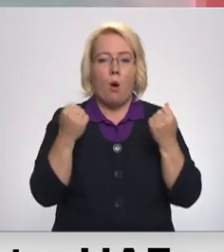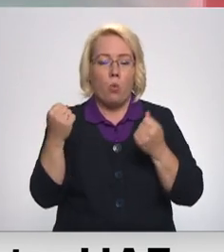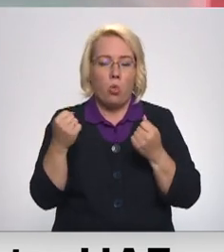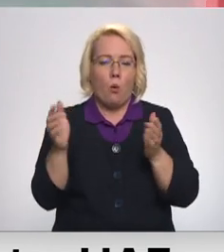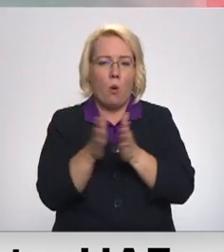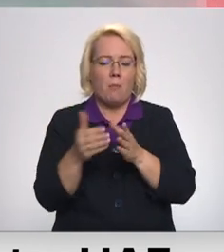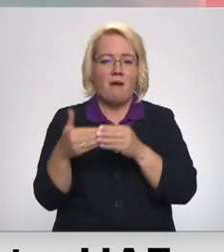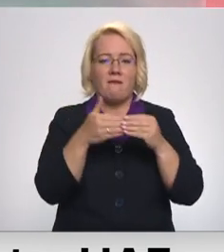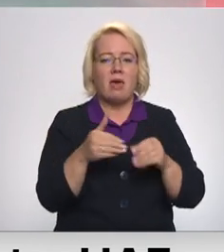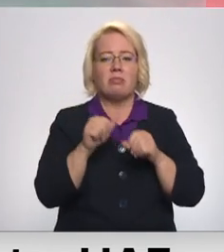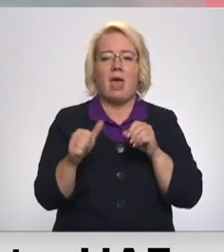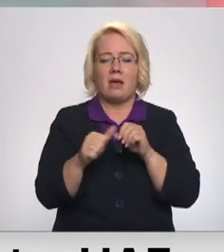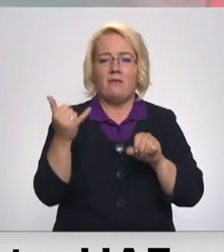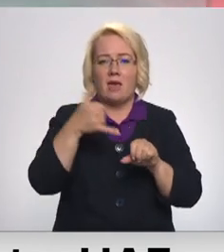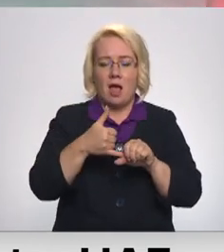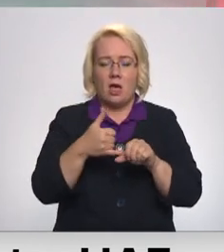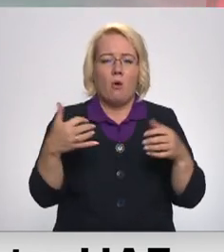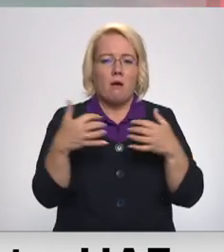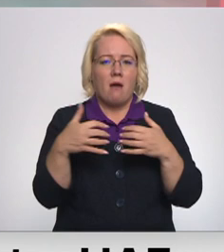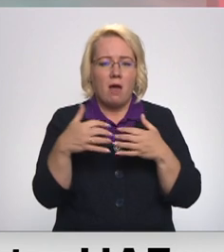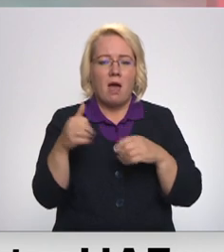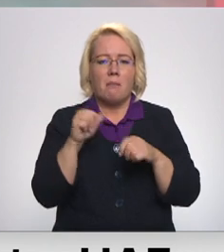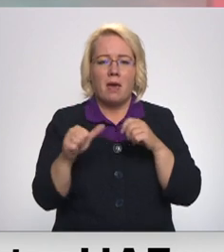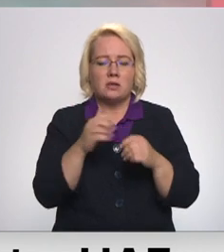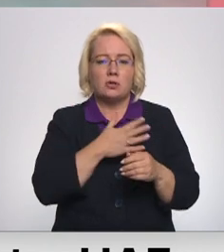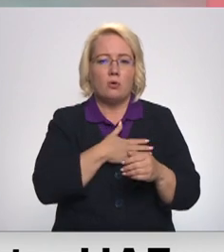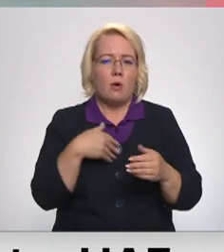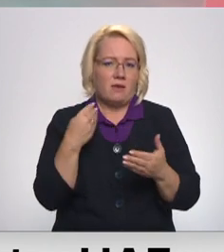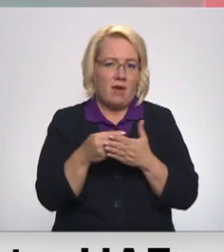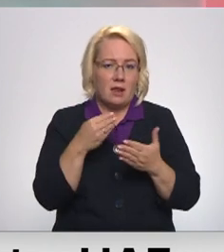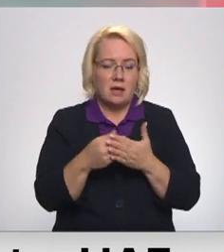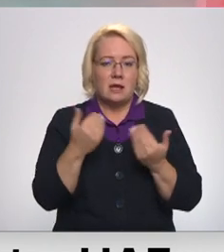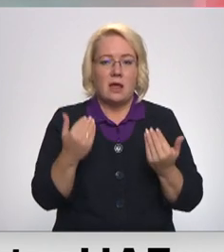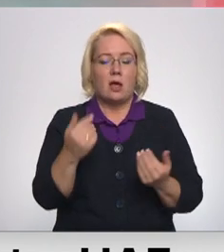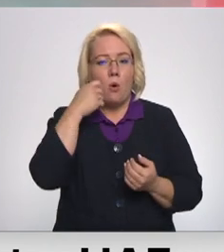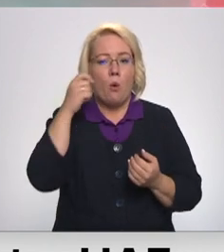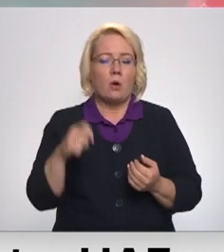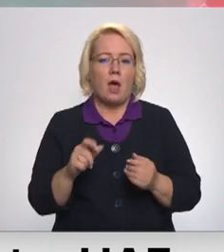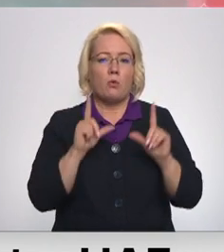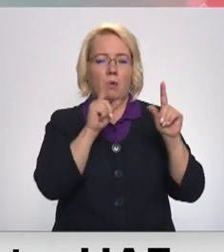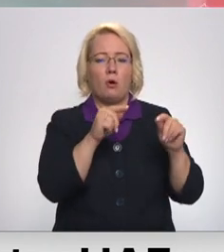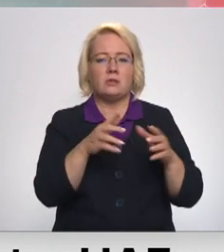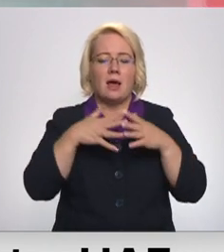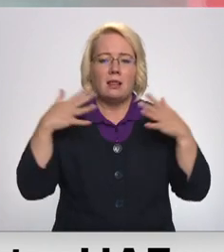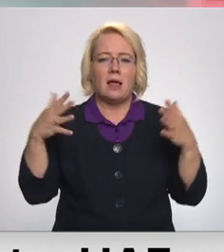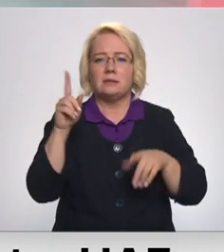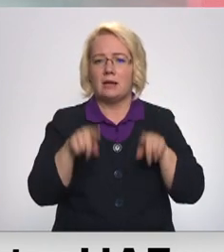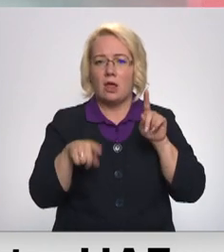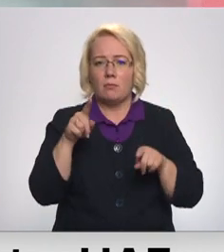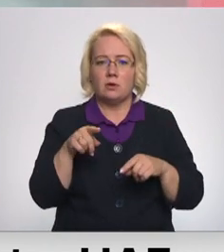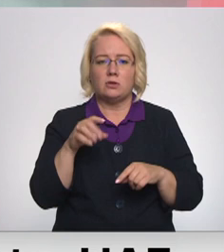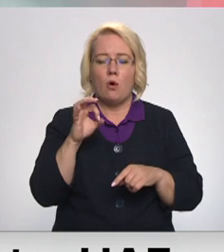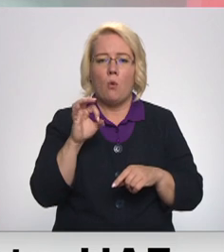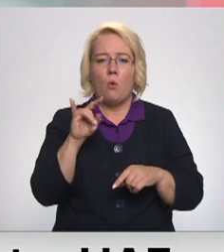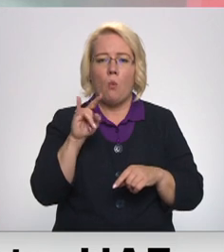vestas degvielas kannes, jo benzīns frontē ir ļoti lielā vērtē. Šodien uz Ukrainu no Latvijas devās arī salīdzinoši liels retums – OZ